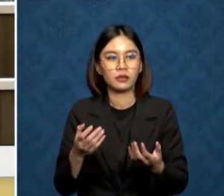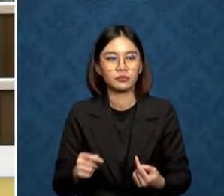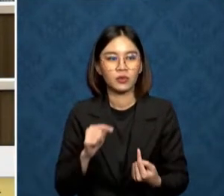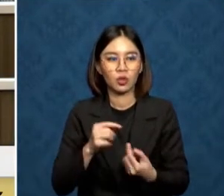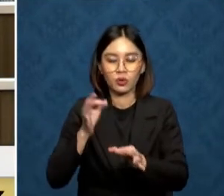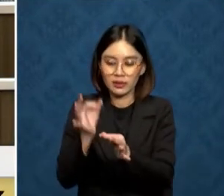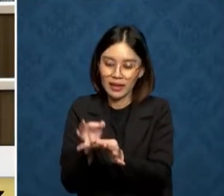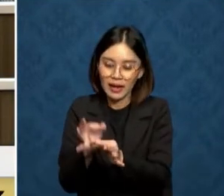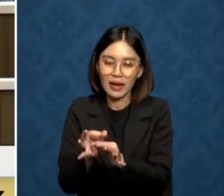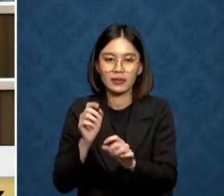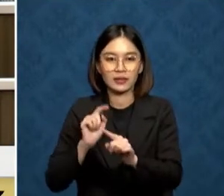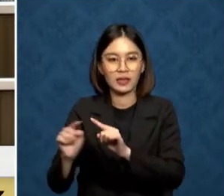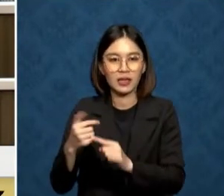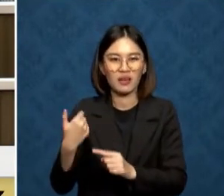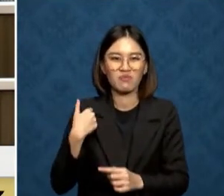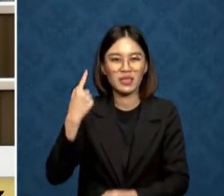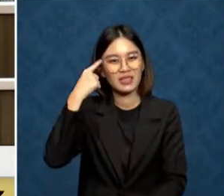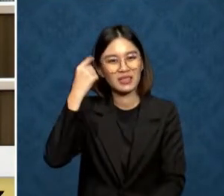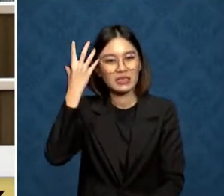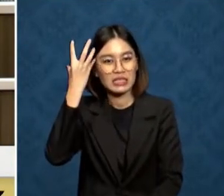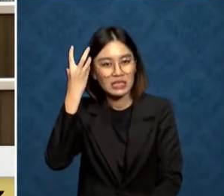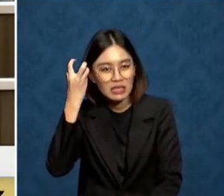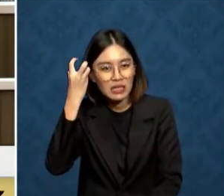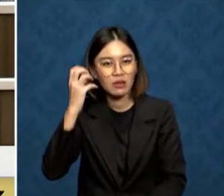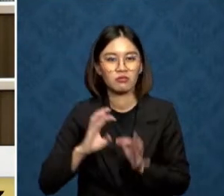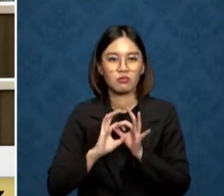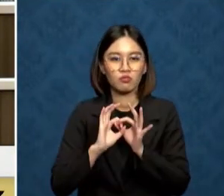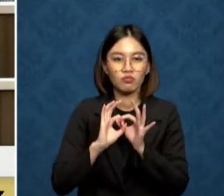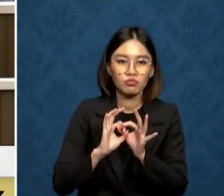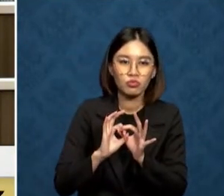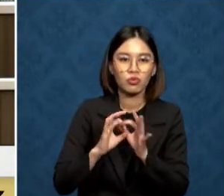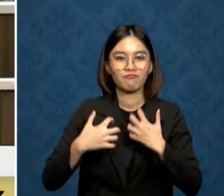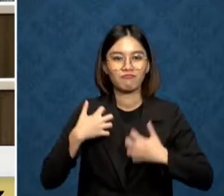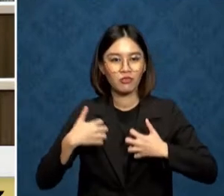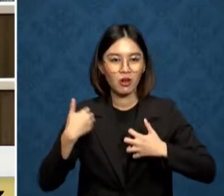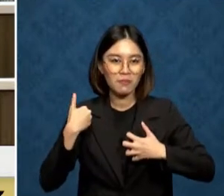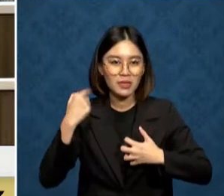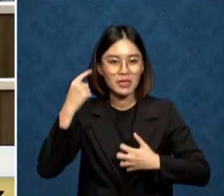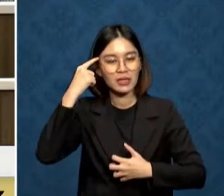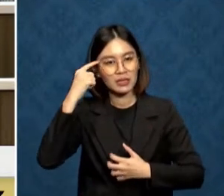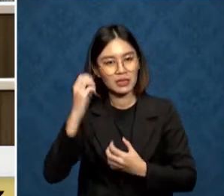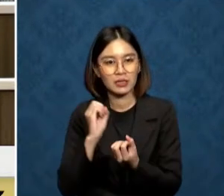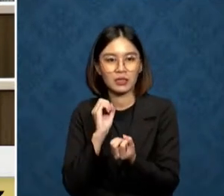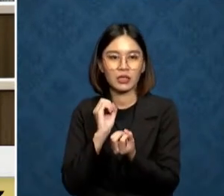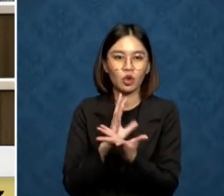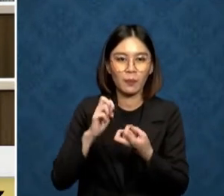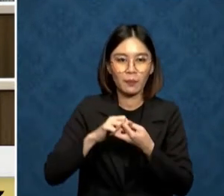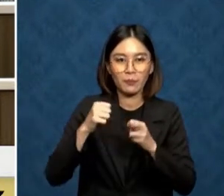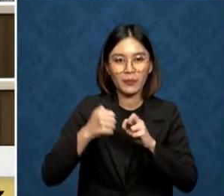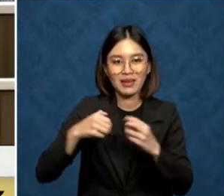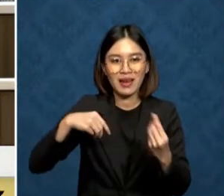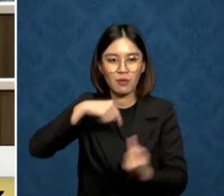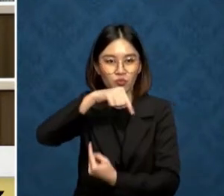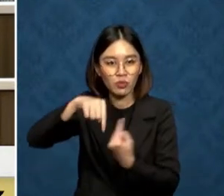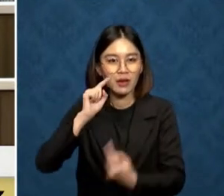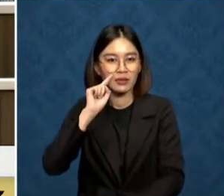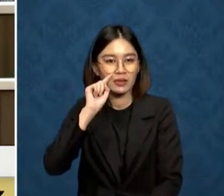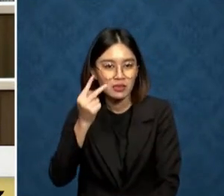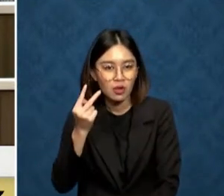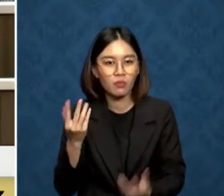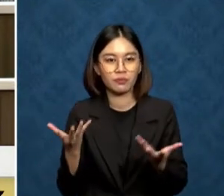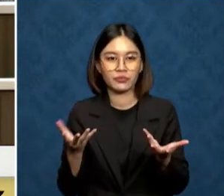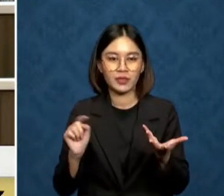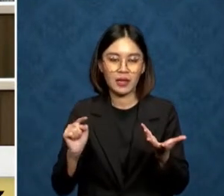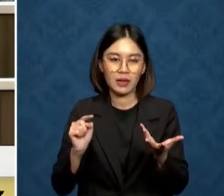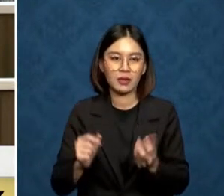การธนาคารยังวิตกกังวล ว่เหตุก์เหานี้จะกลบมาสู่วิกฤษเดิมเดิมอีกหรอไม่ผม